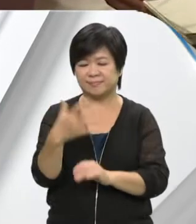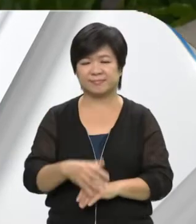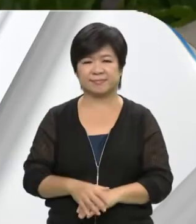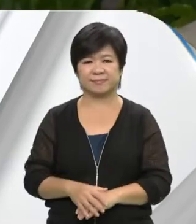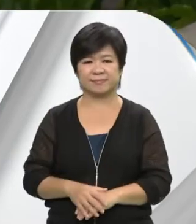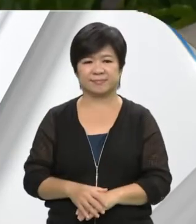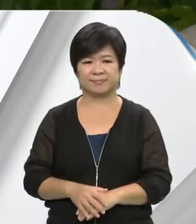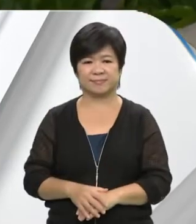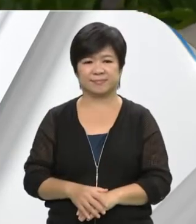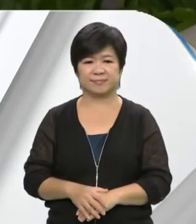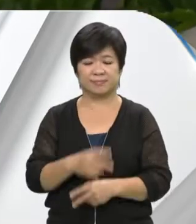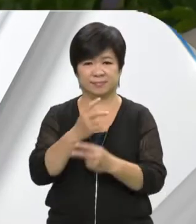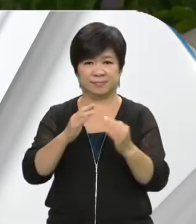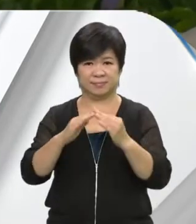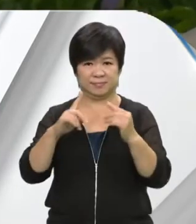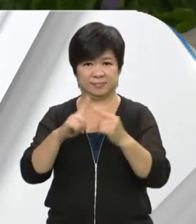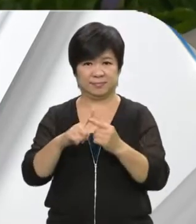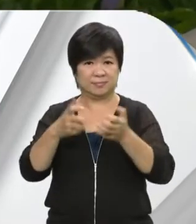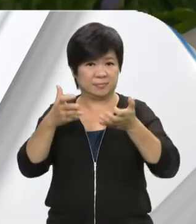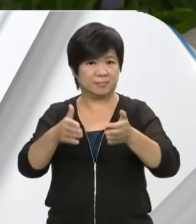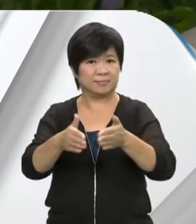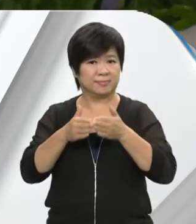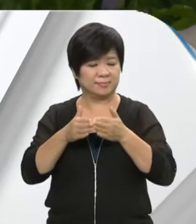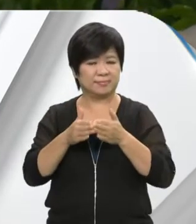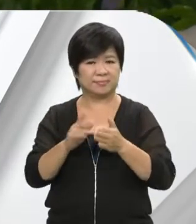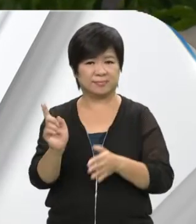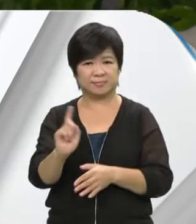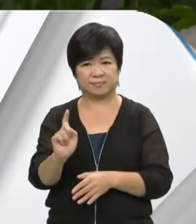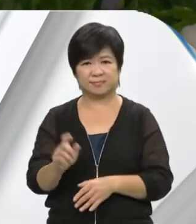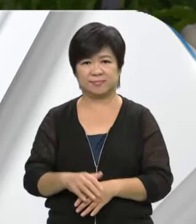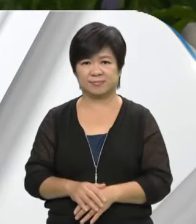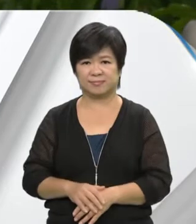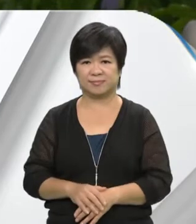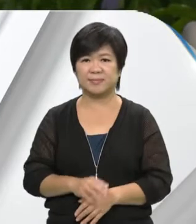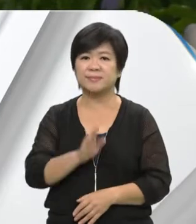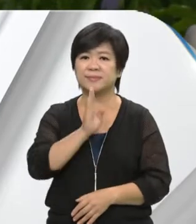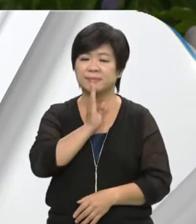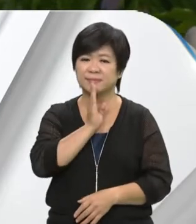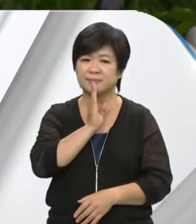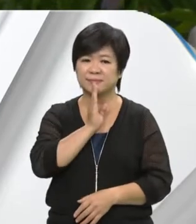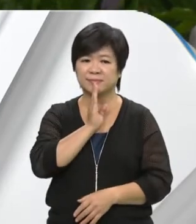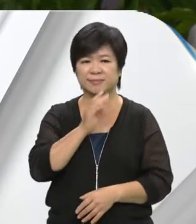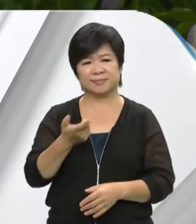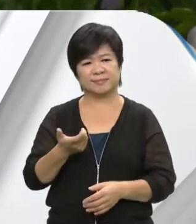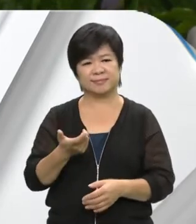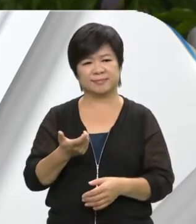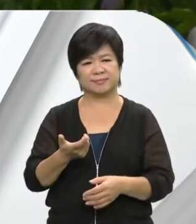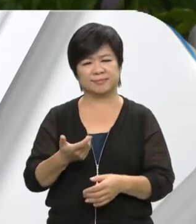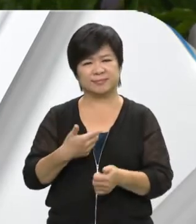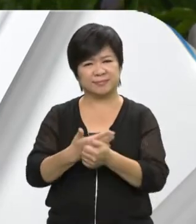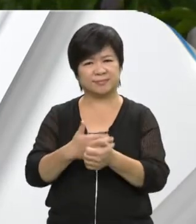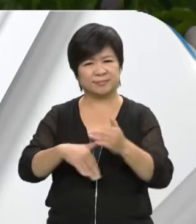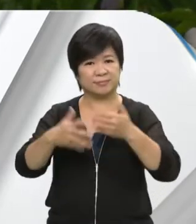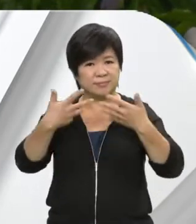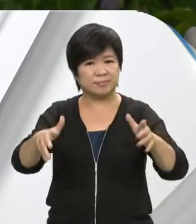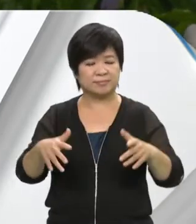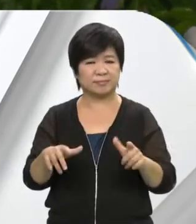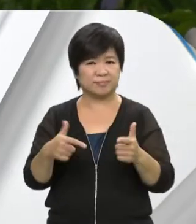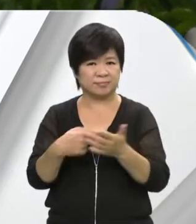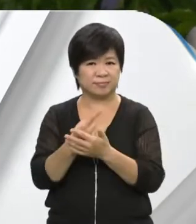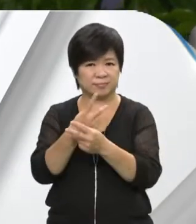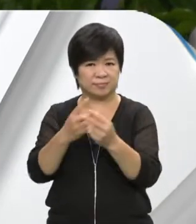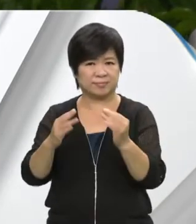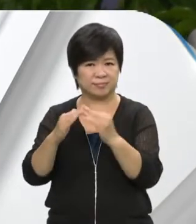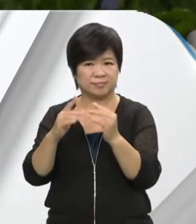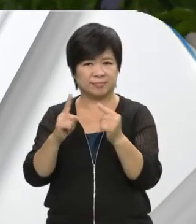按你做客家人哦，咁重要的事情哦，所以来本更加多哈，不只是客家人，不只